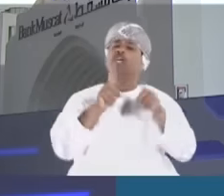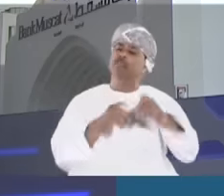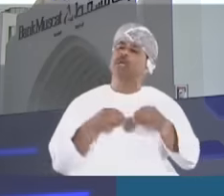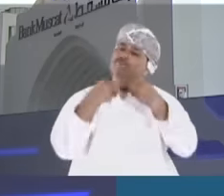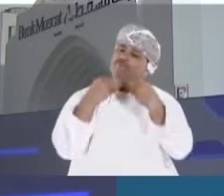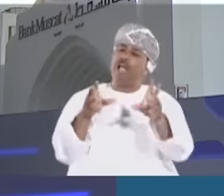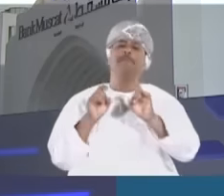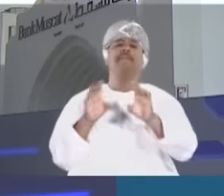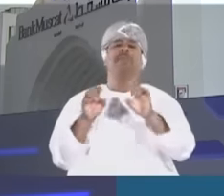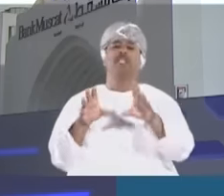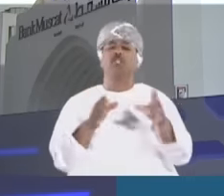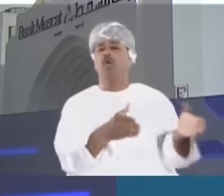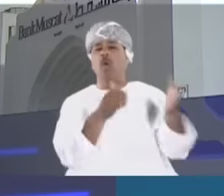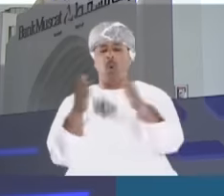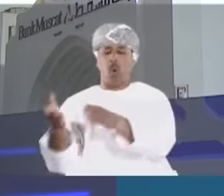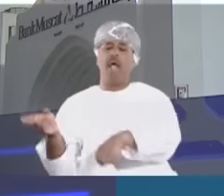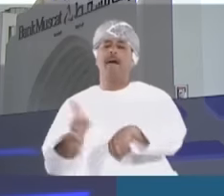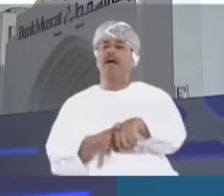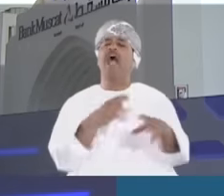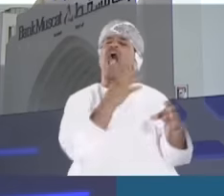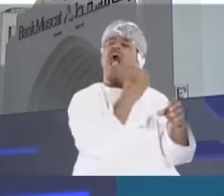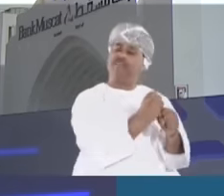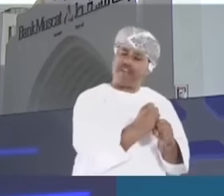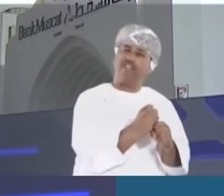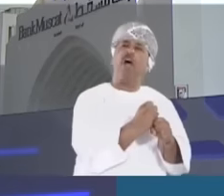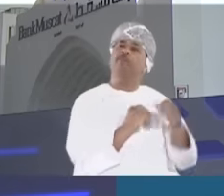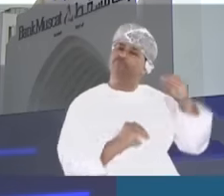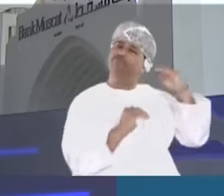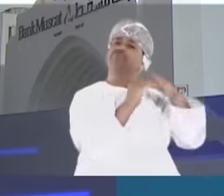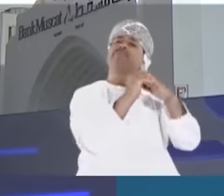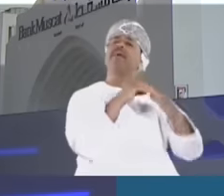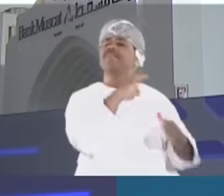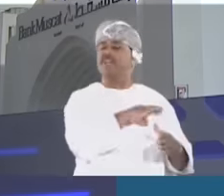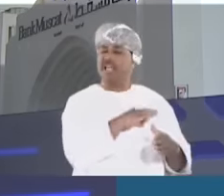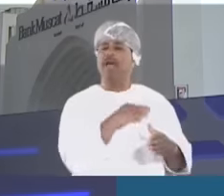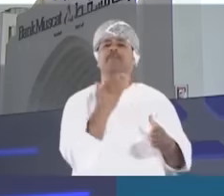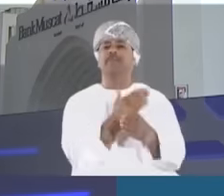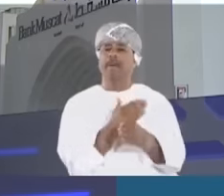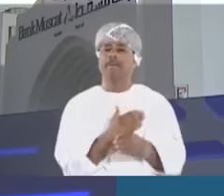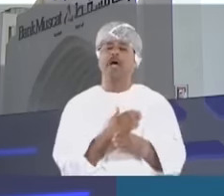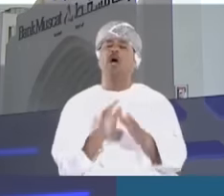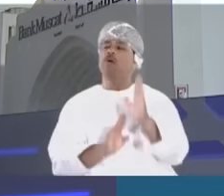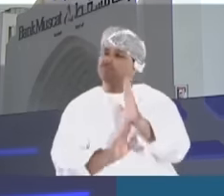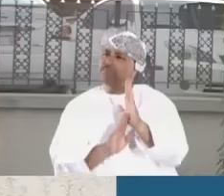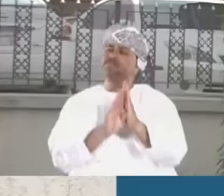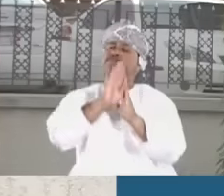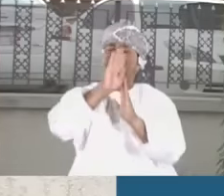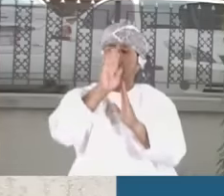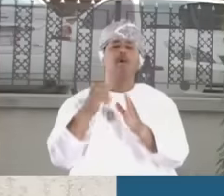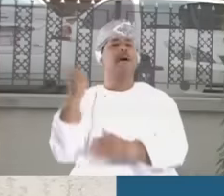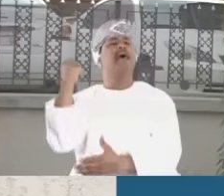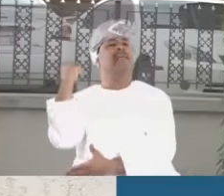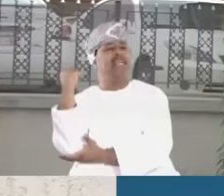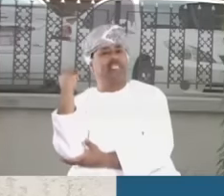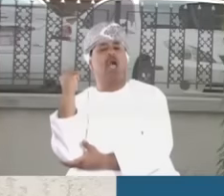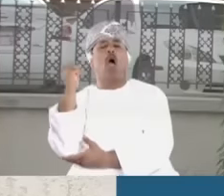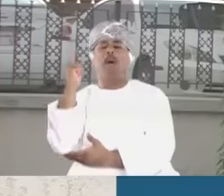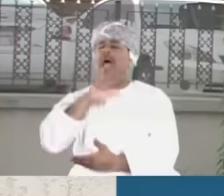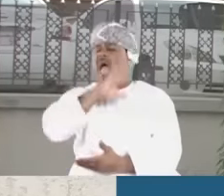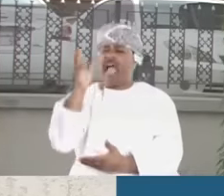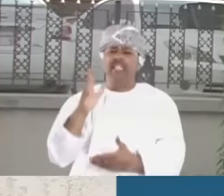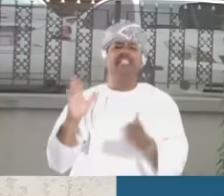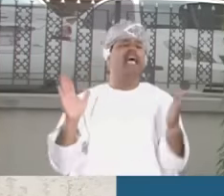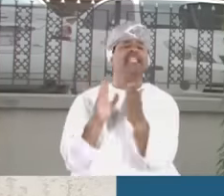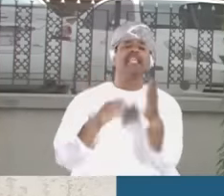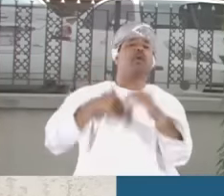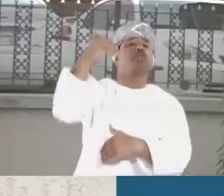مجانية، كما احتفظ البنك بمستوى كاف من الأرباح، وذلك لتعزيز نسبة كفاية رأس المال ومواجهة أي